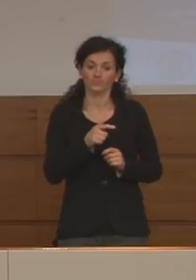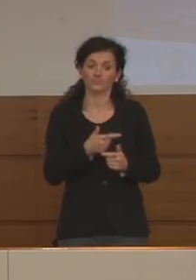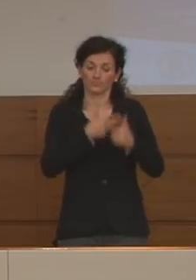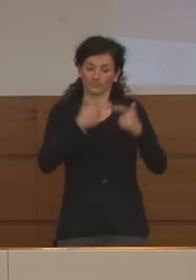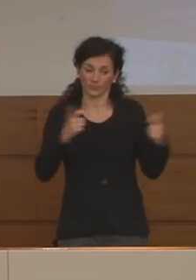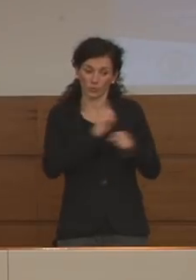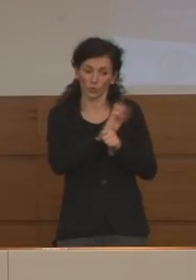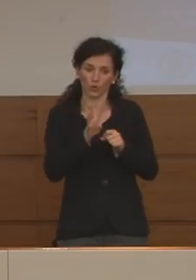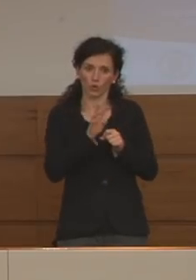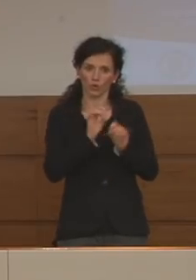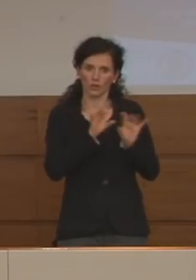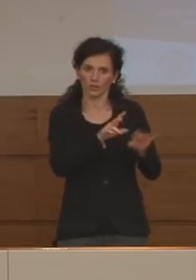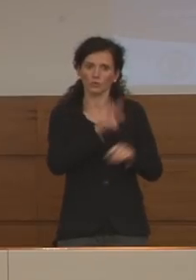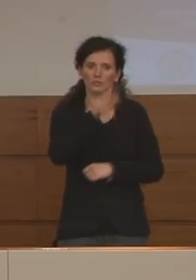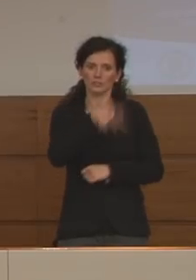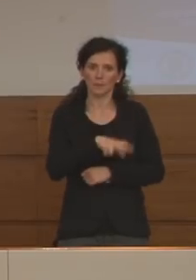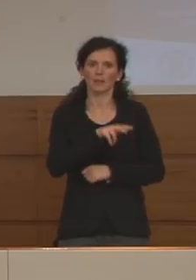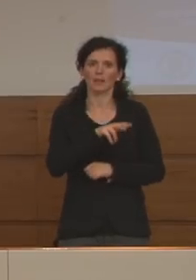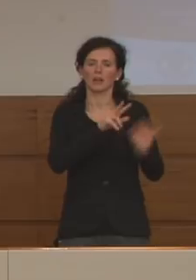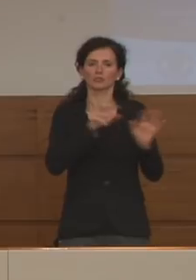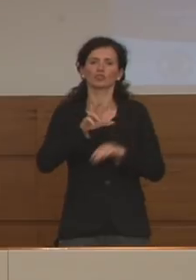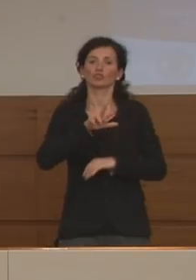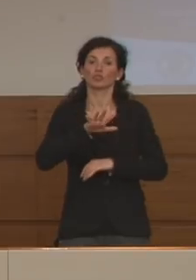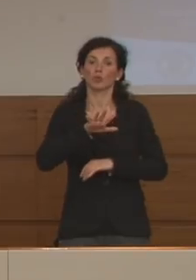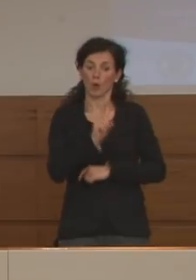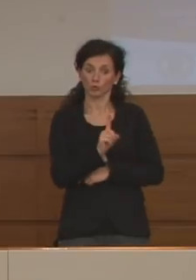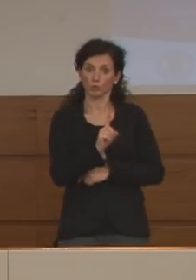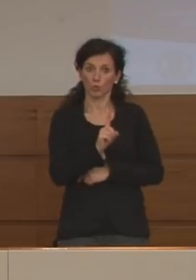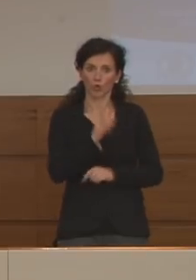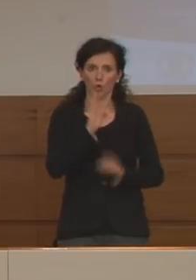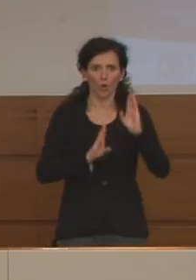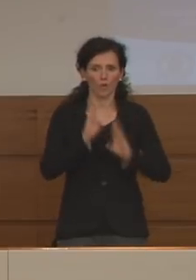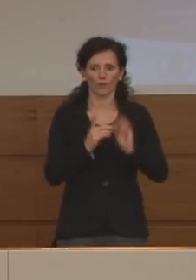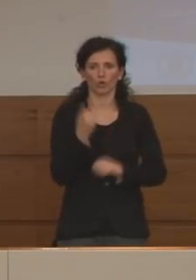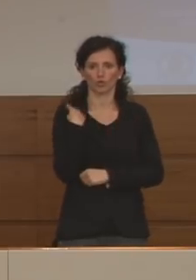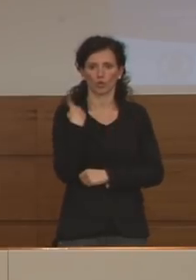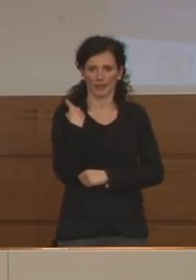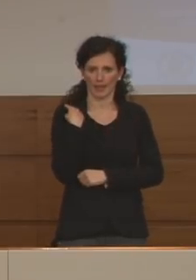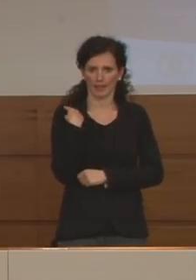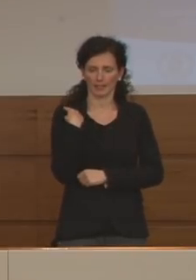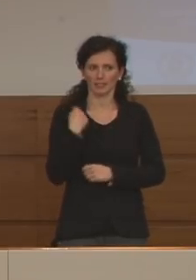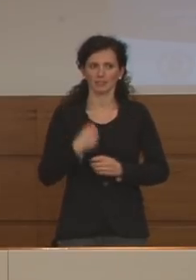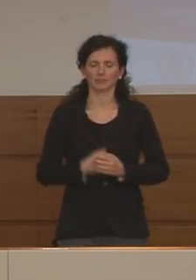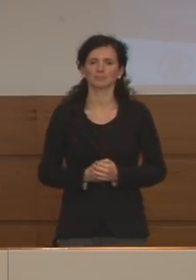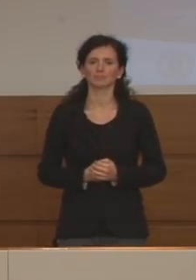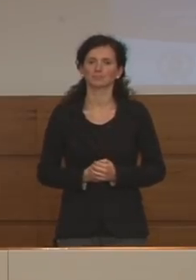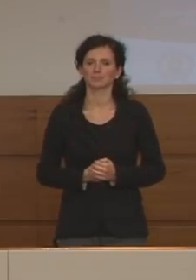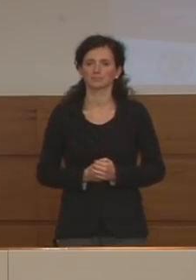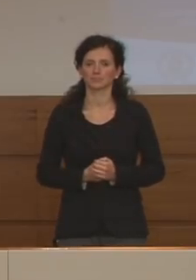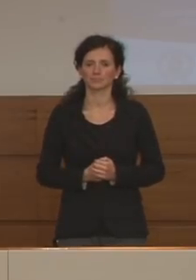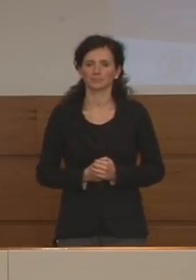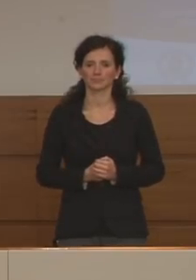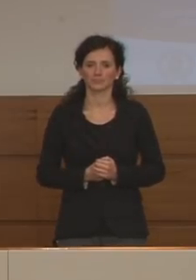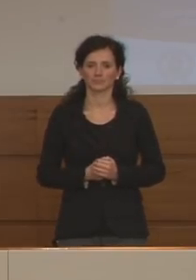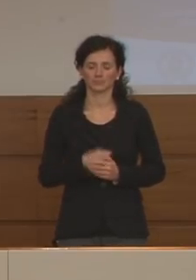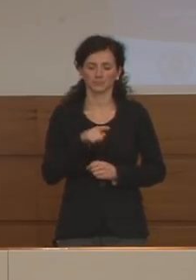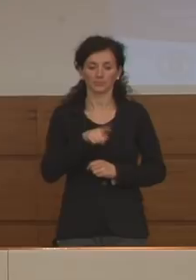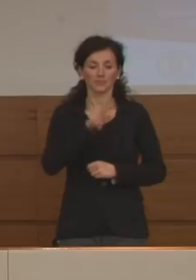di 3.851 pazienti rispetto a ieri di questi